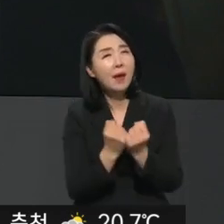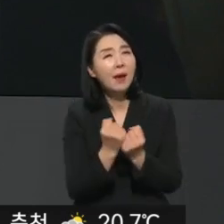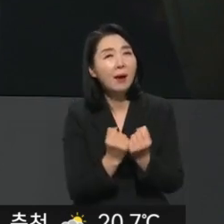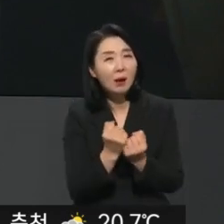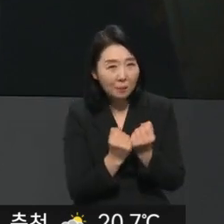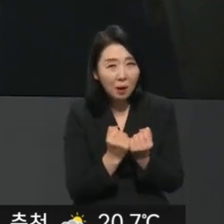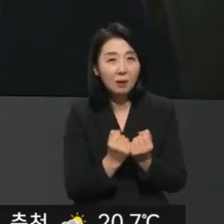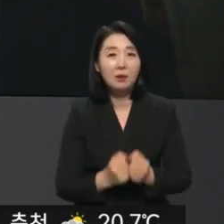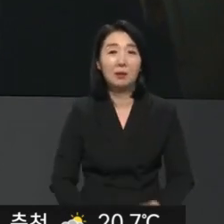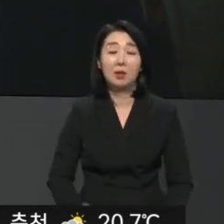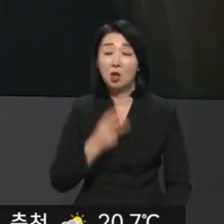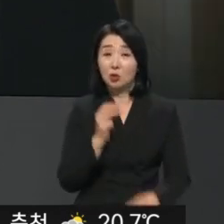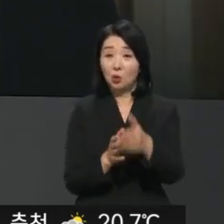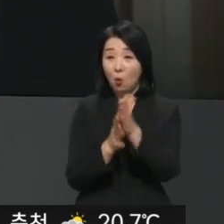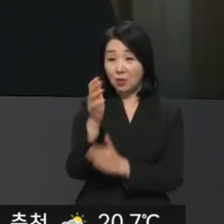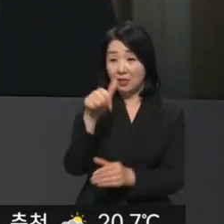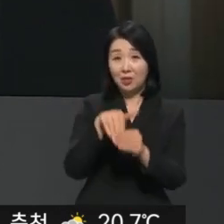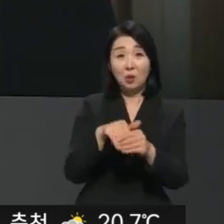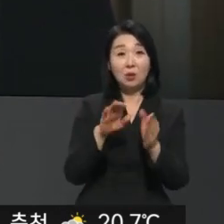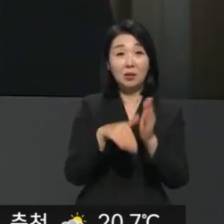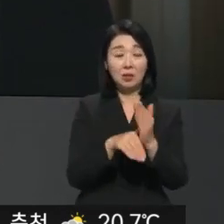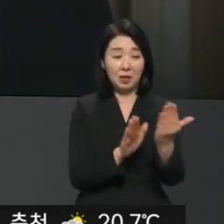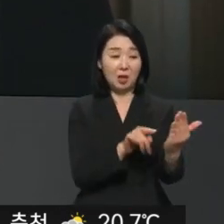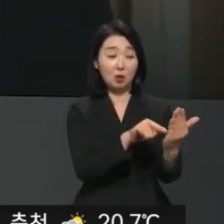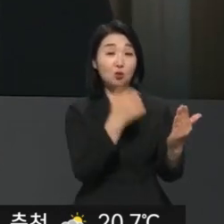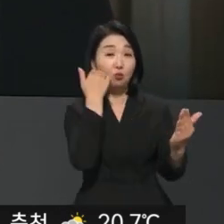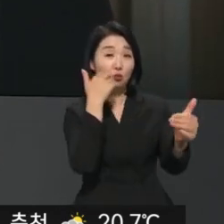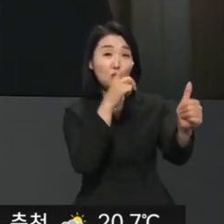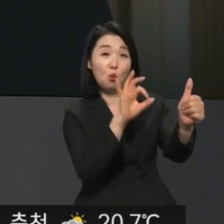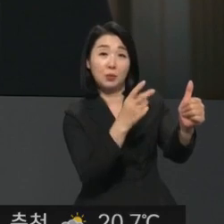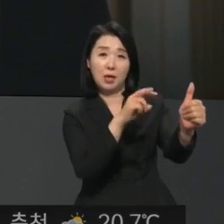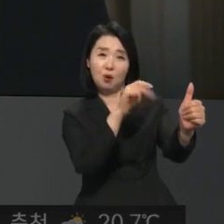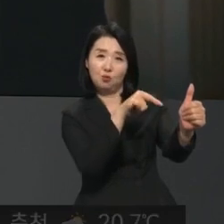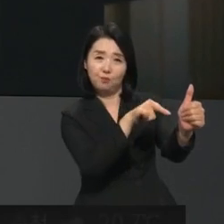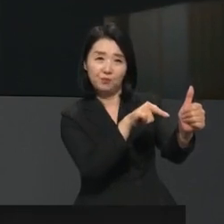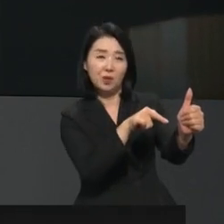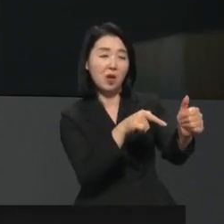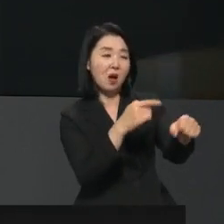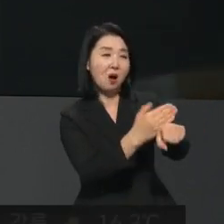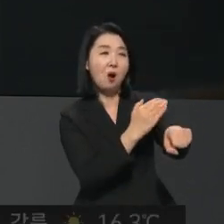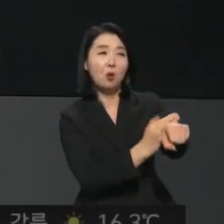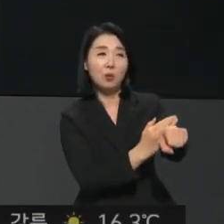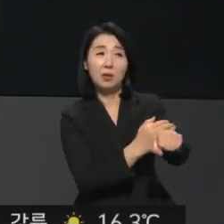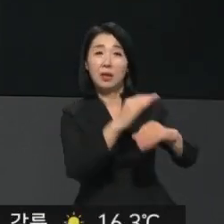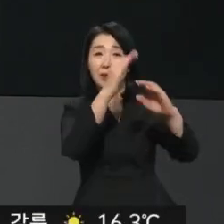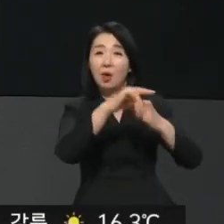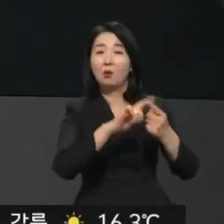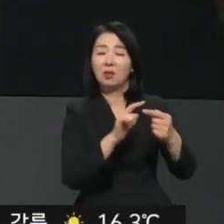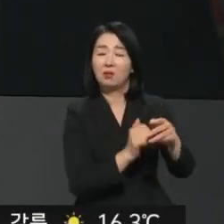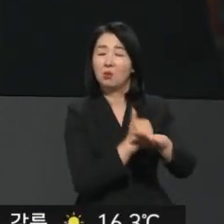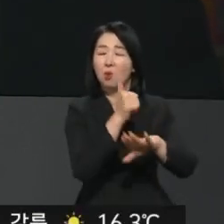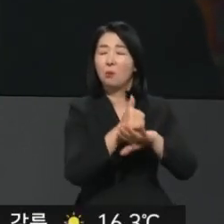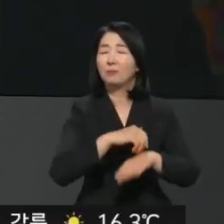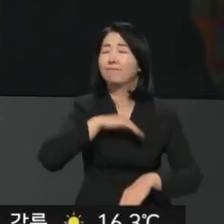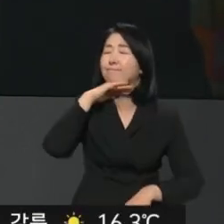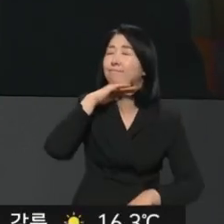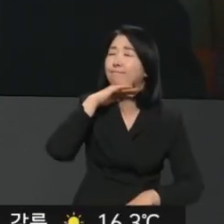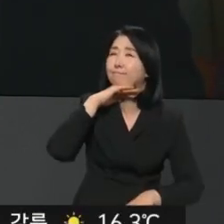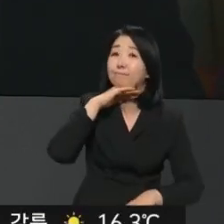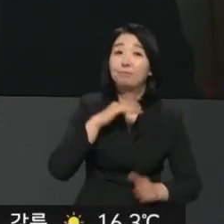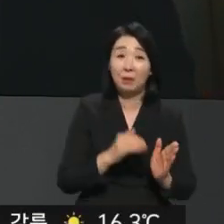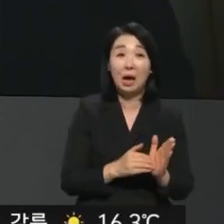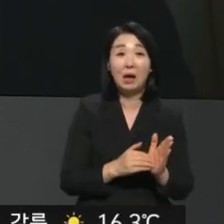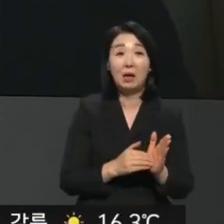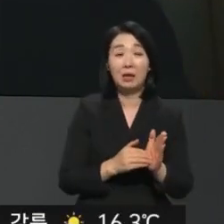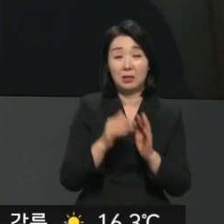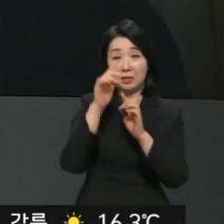썼습니다. 서울시장 선거 당시 상대 후보였던 오세훈 서울시장에 대한 허위사실 공표 혐의의 결론을 기다렸다고 하고요. 이정근